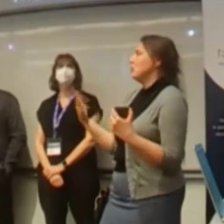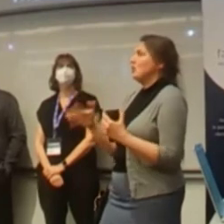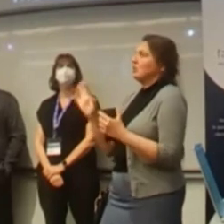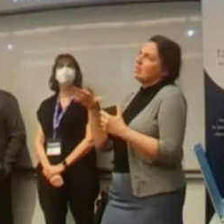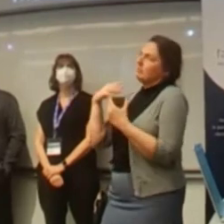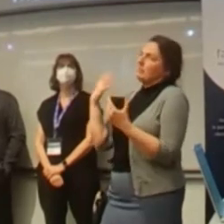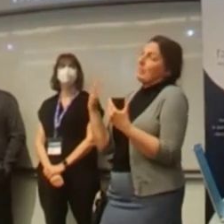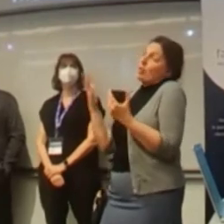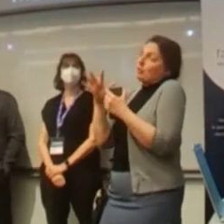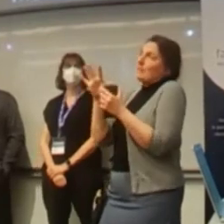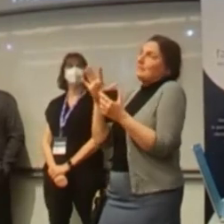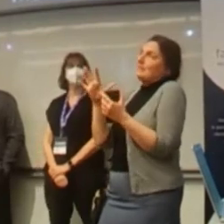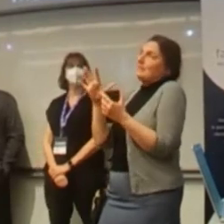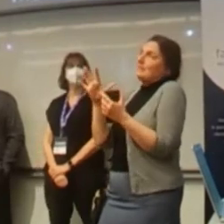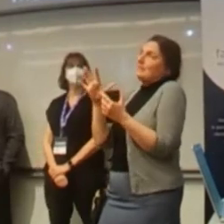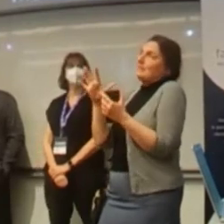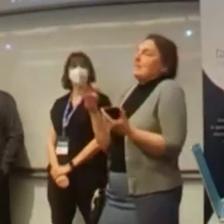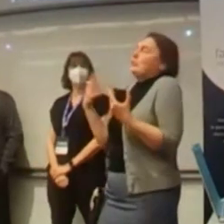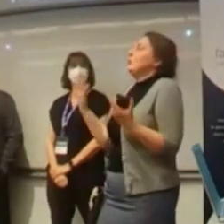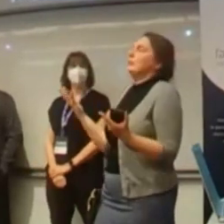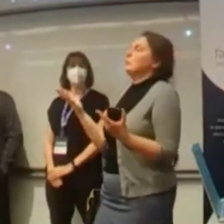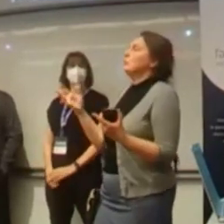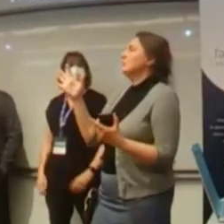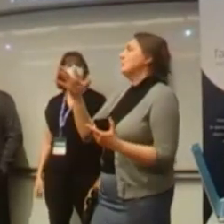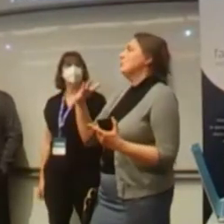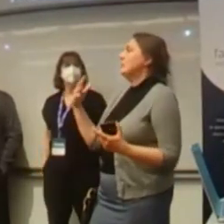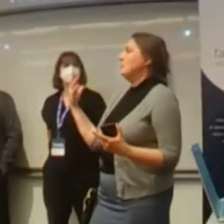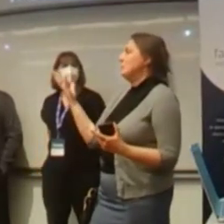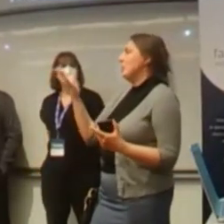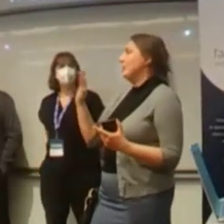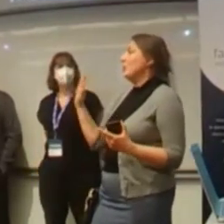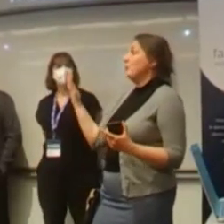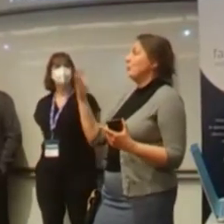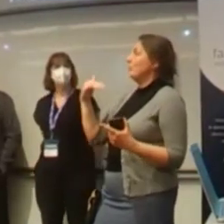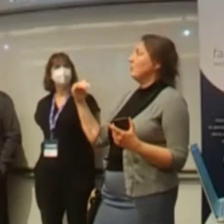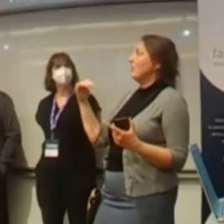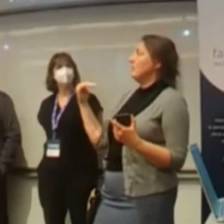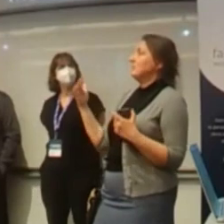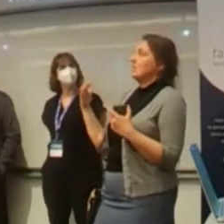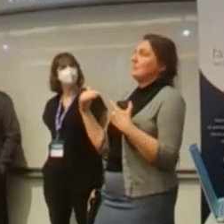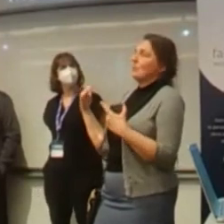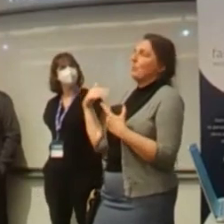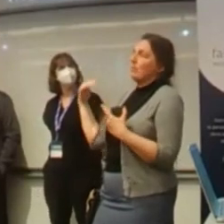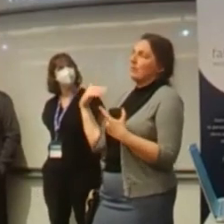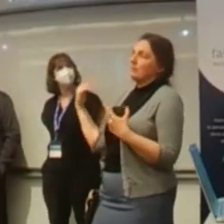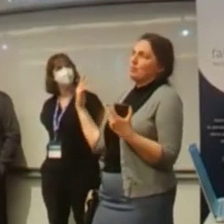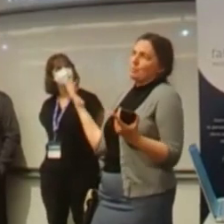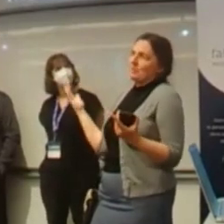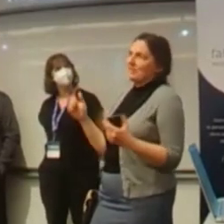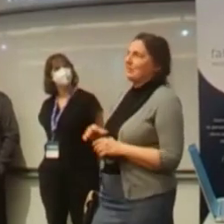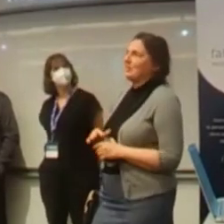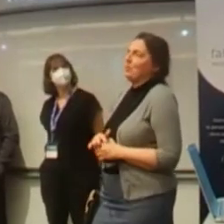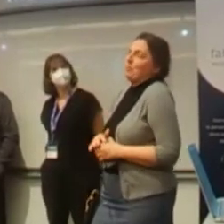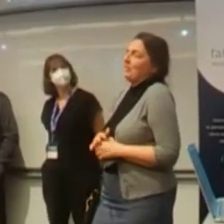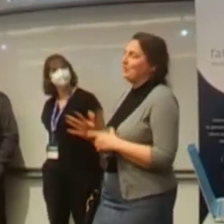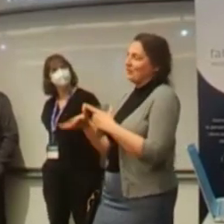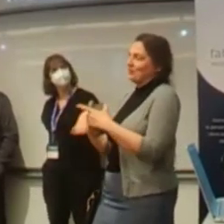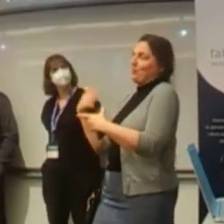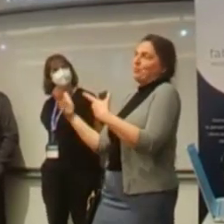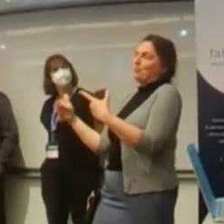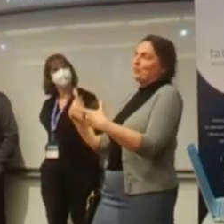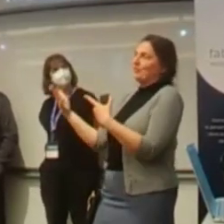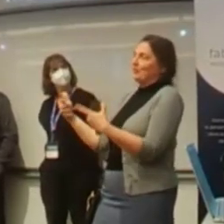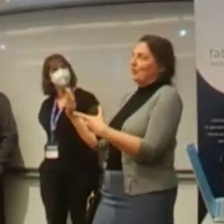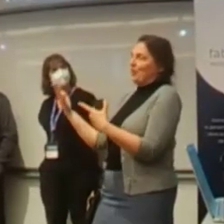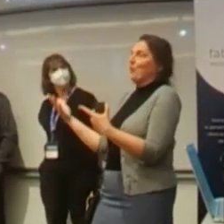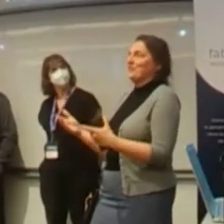analyses sociologiques. Malheureusement, ça a donné comme ça. C'est une équipe éditoriale qui a plus un background en sciences qui ne sont pas habitués, je pense, à la pensée complexe. Là. Fait que c'est